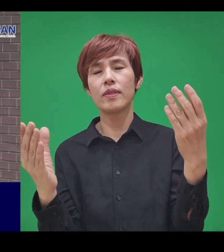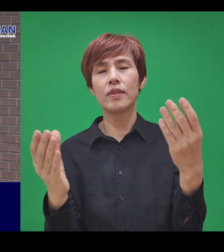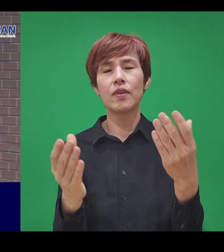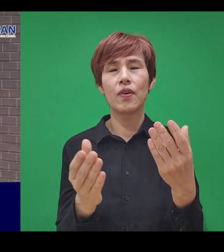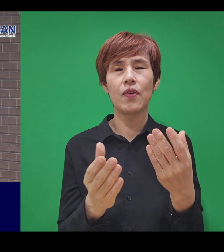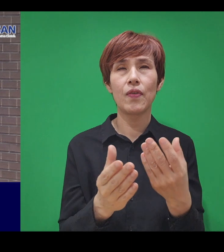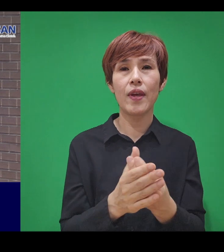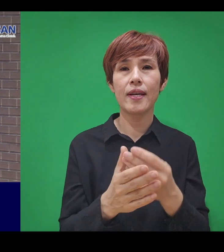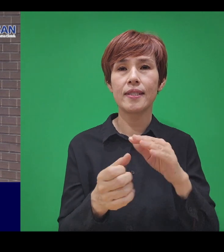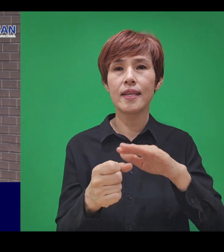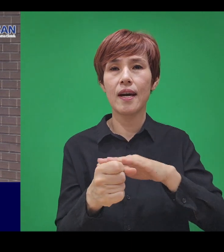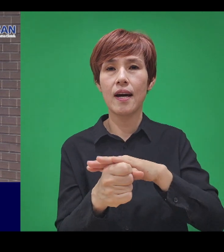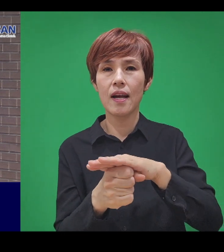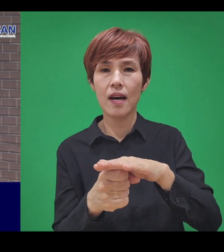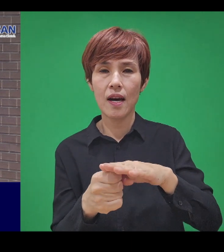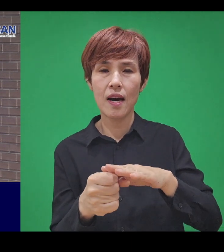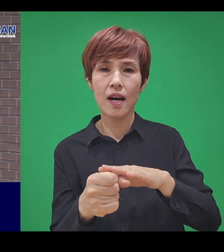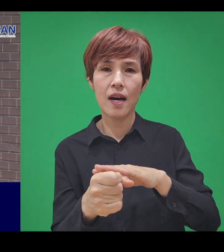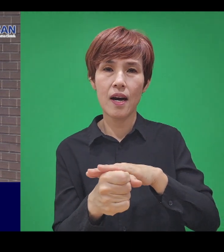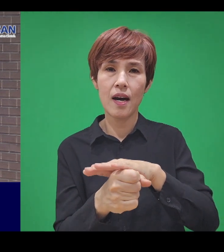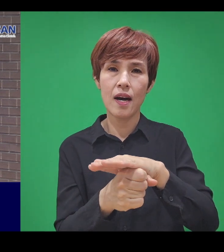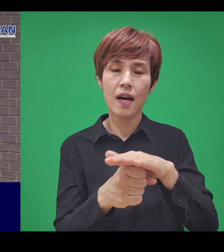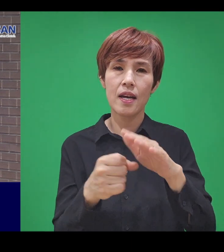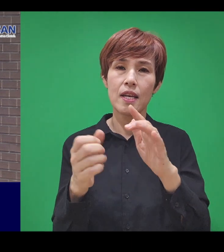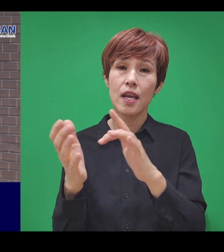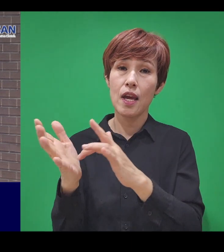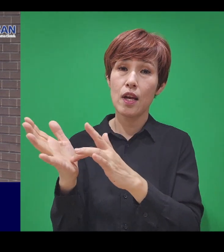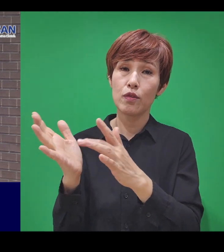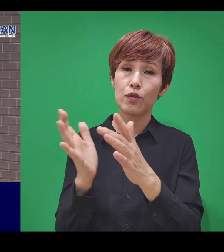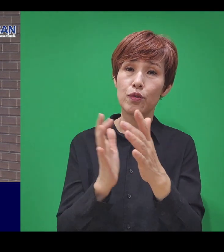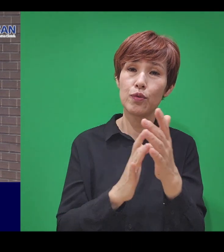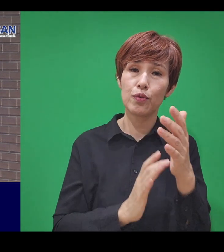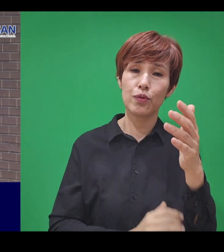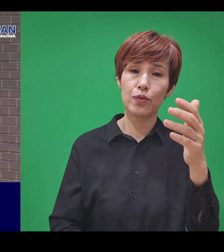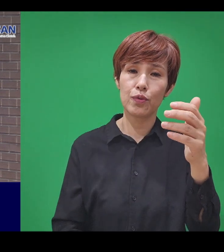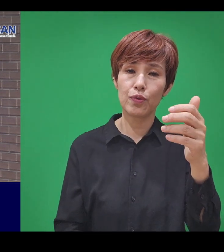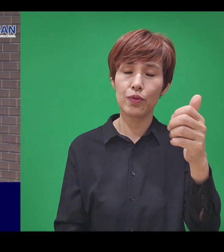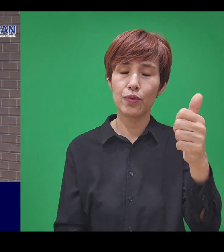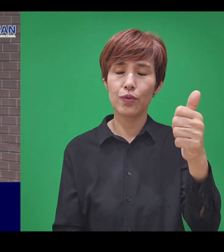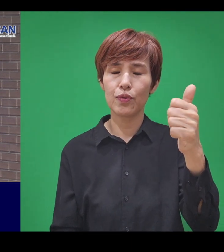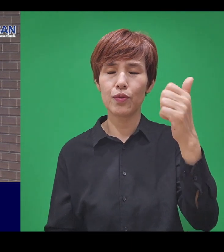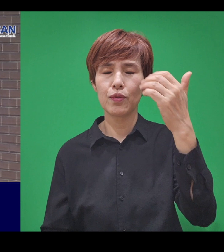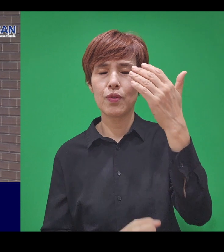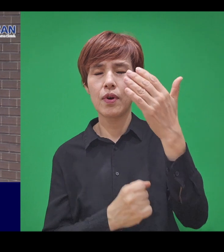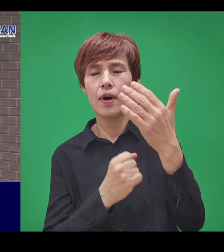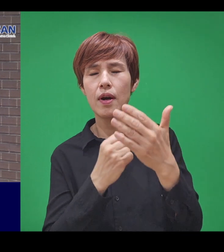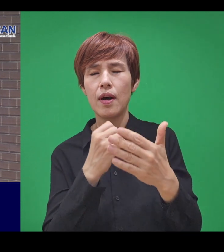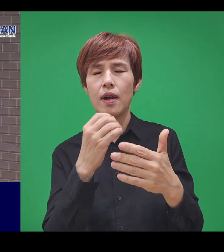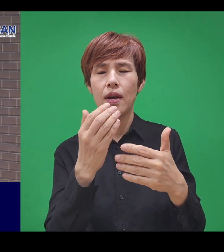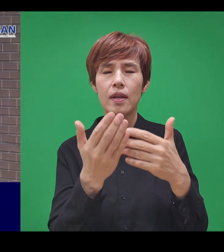하나님의 완전한 사랑, 예수